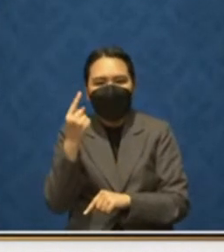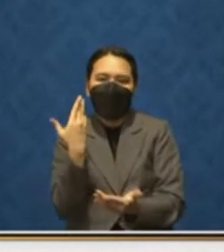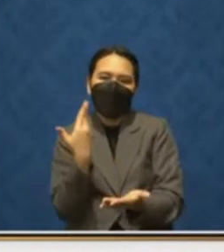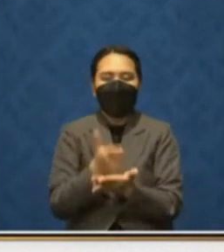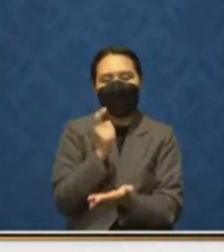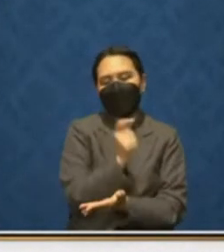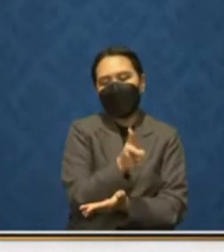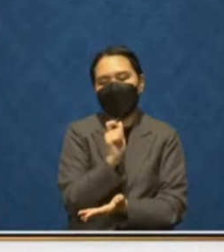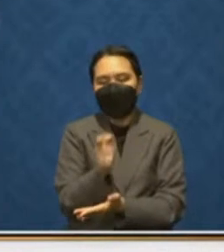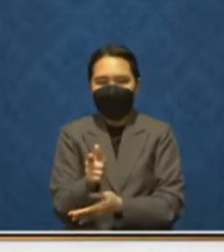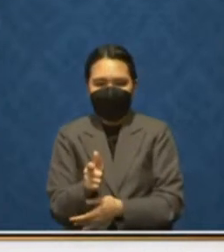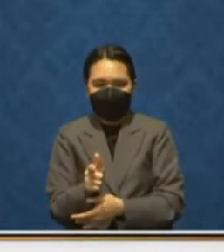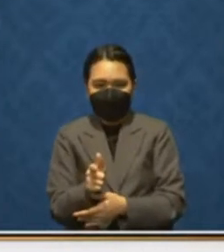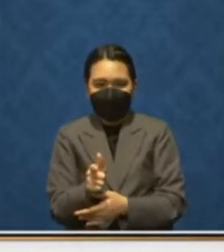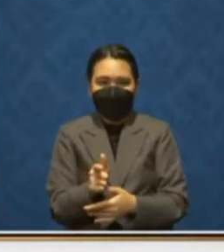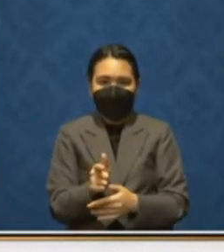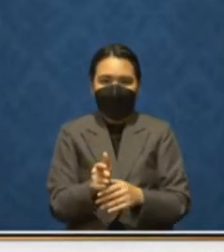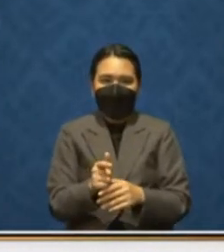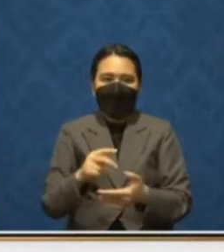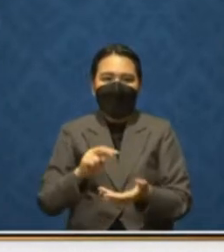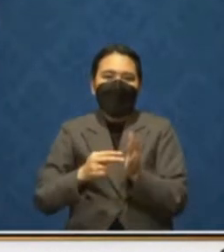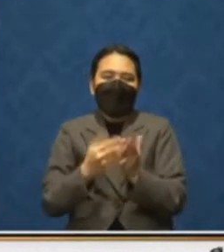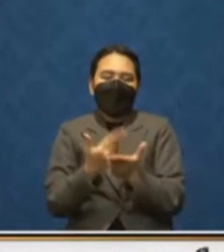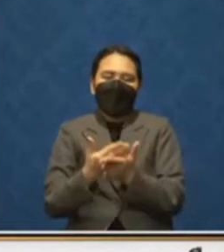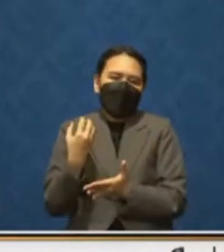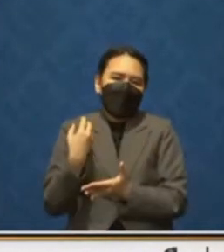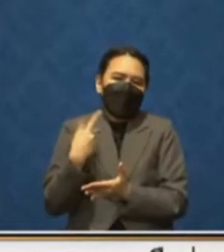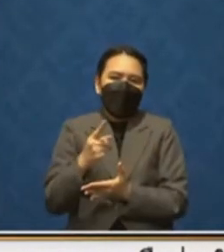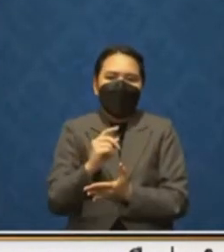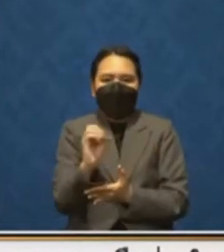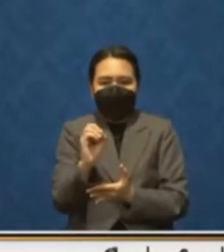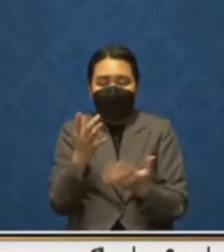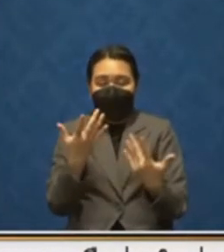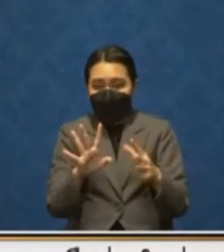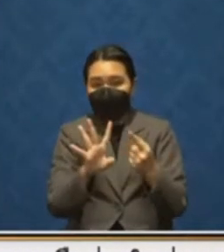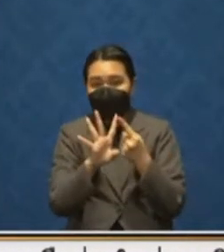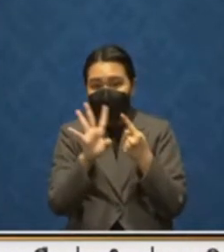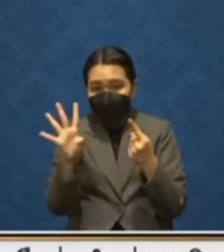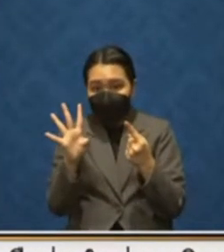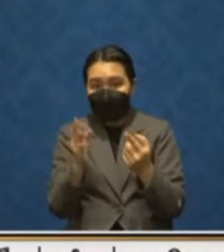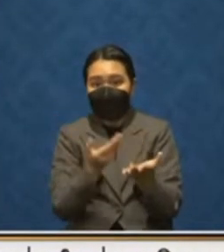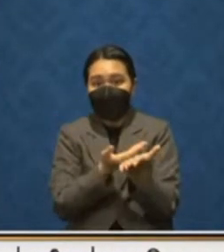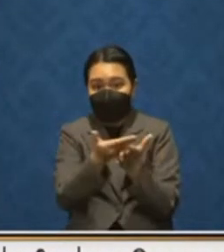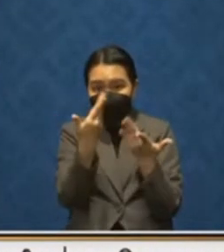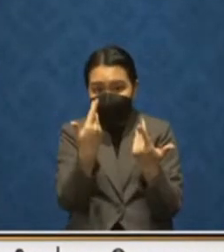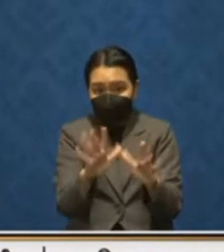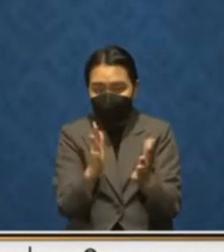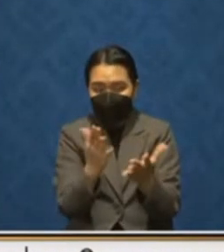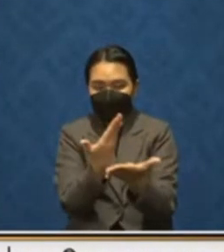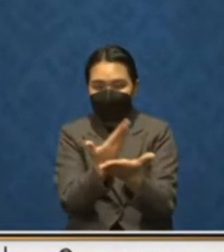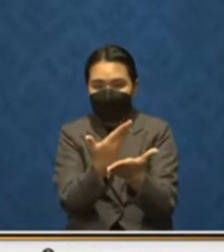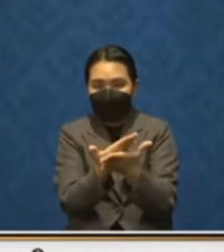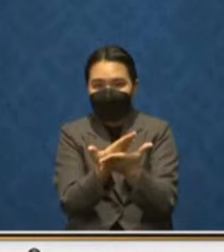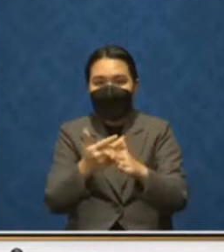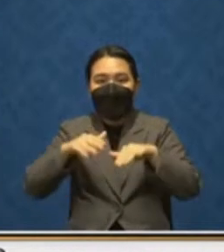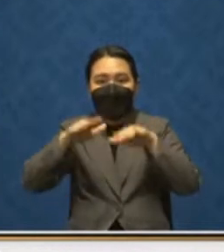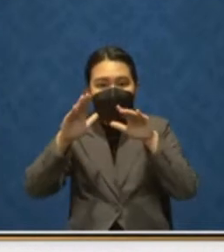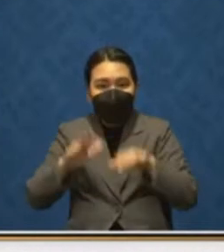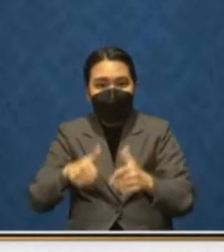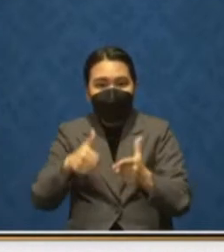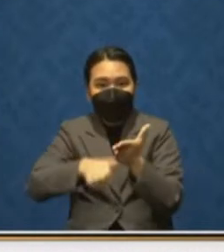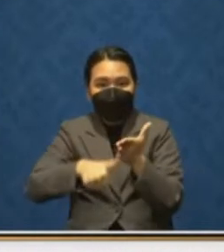ไม่ไม่คุ้มค่าหา 4โชคดีมีพื้นซึ่งค่านำใบเสร็จลดหย่อนภาษีไม่เกิน